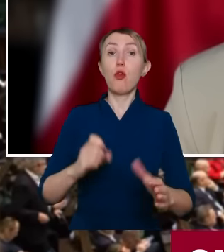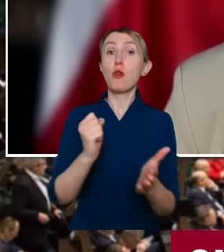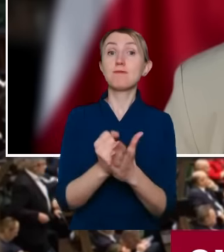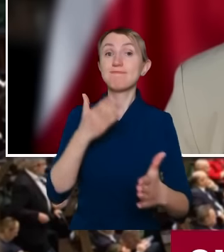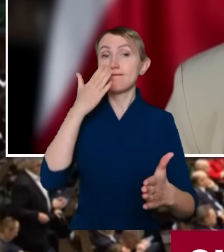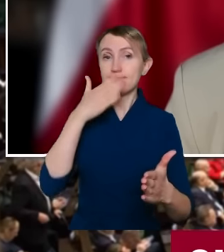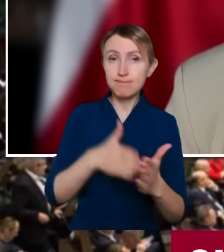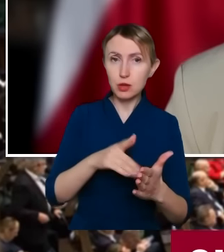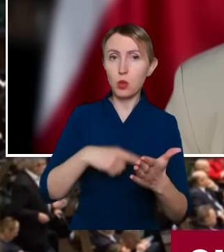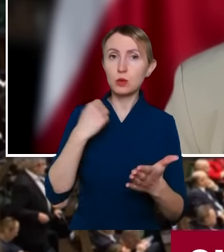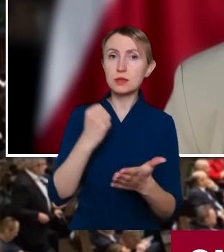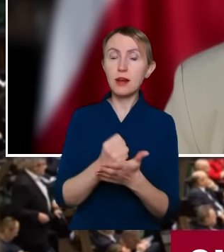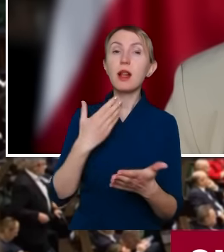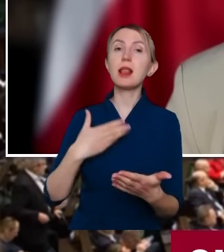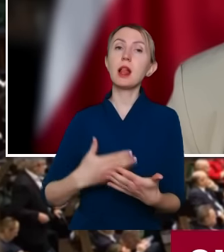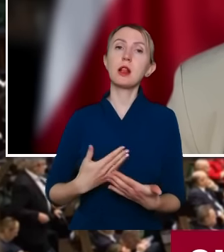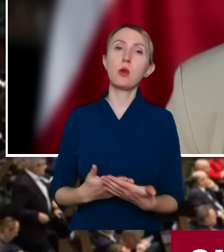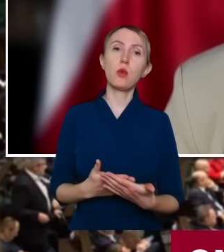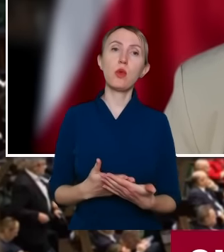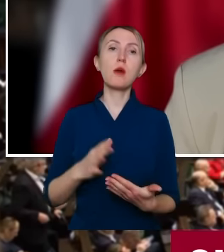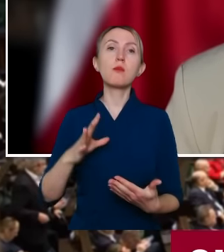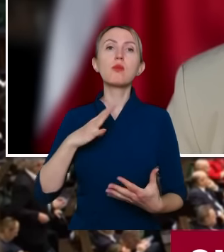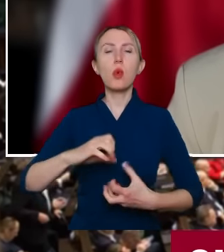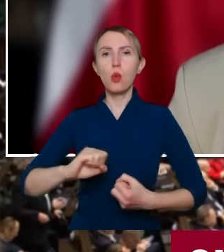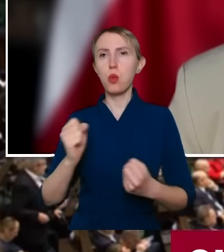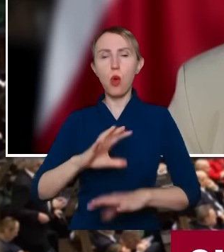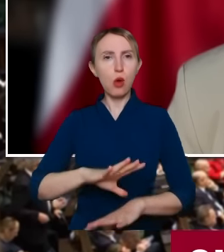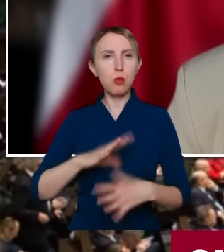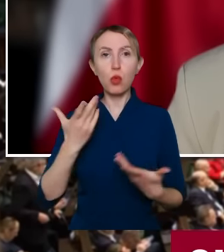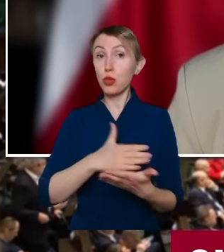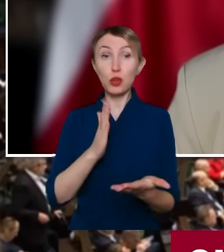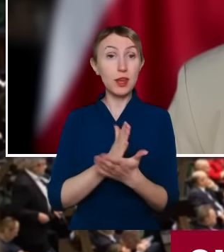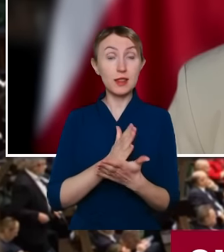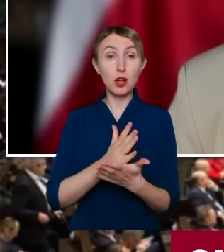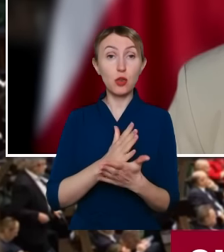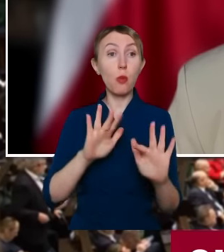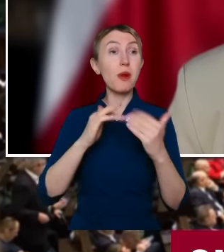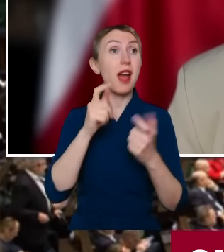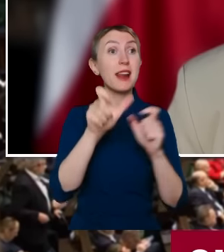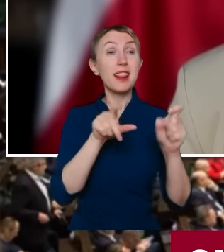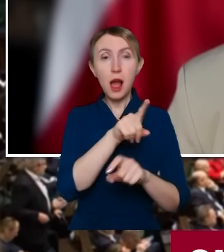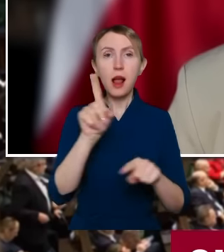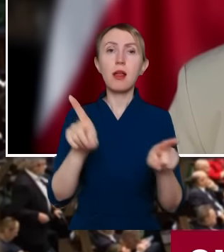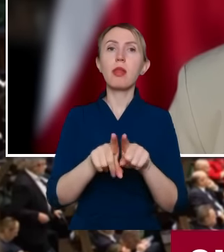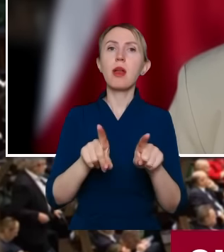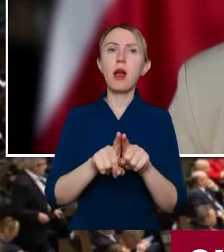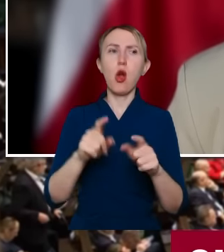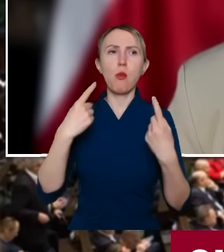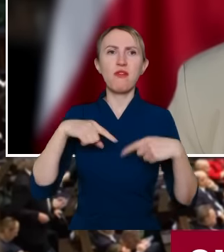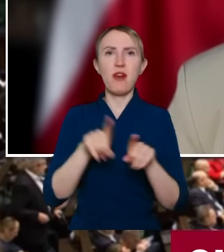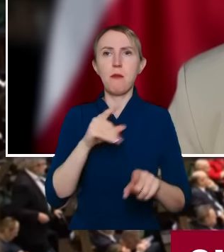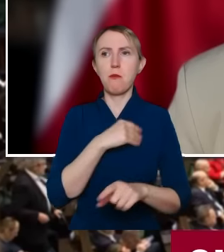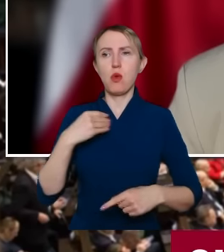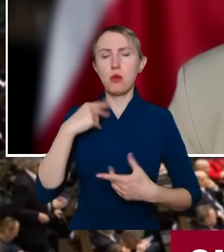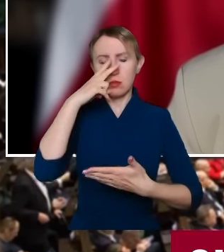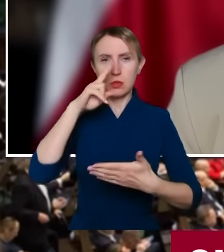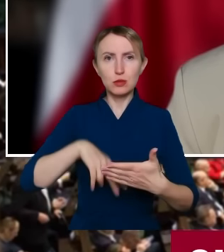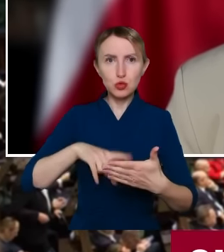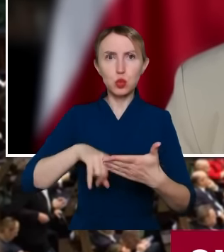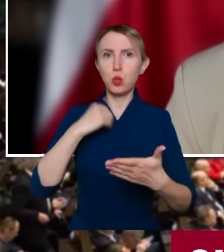skandalicznego że było ogromne oburzenie nie tylko parlamentarzystów ale także Polaków którzy zapoznali się z tą